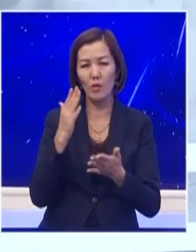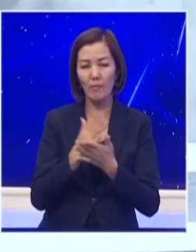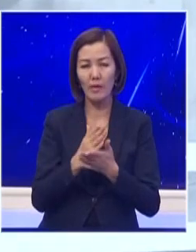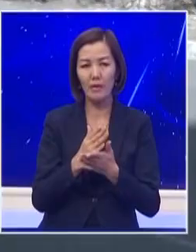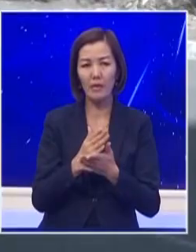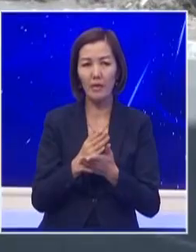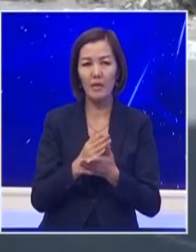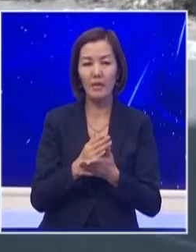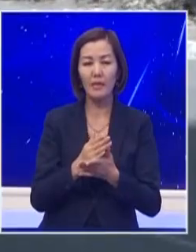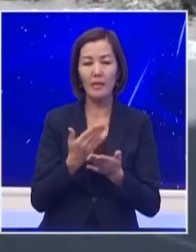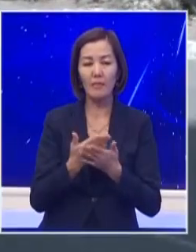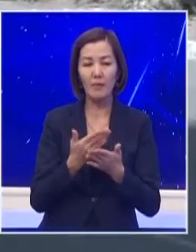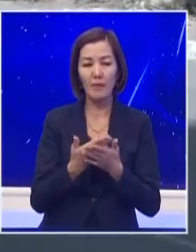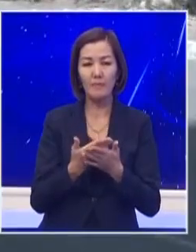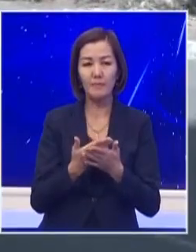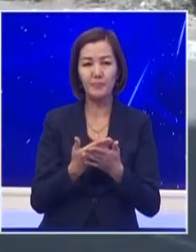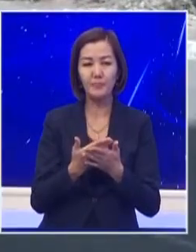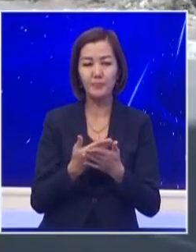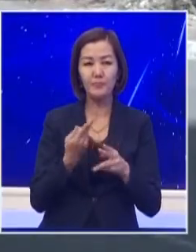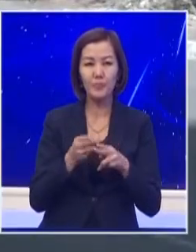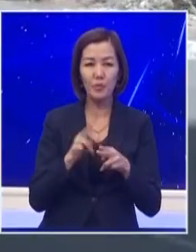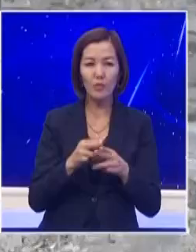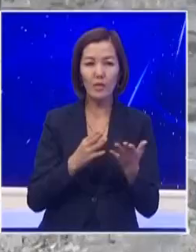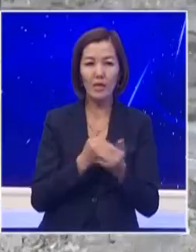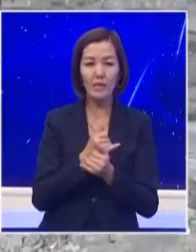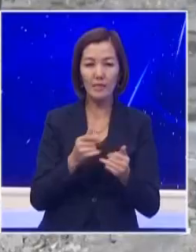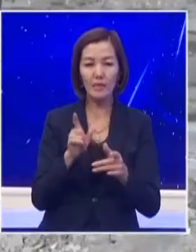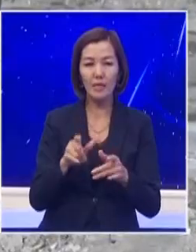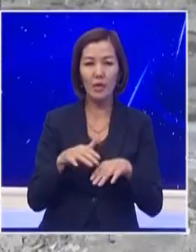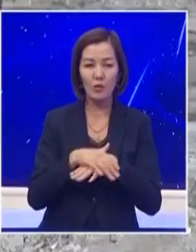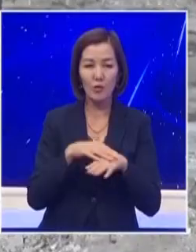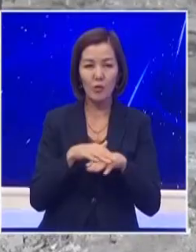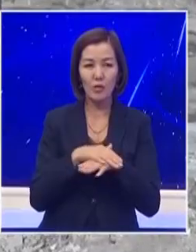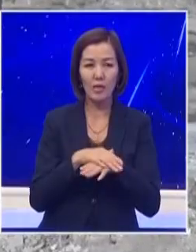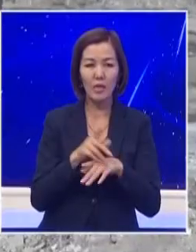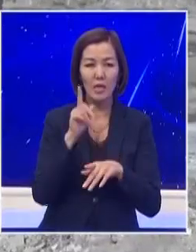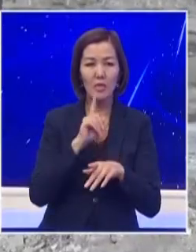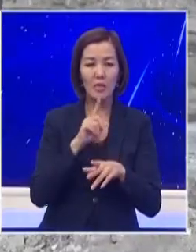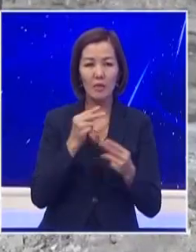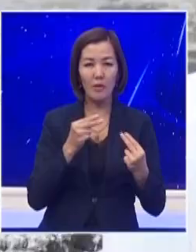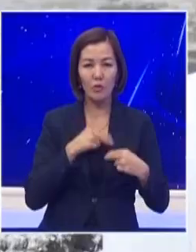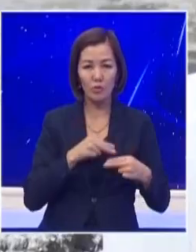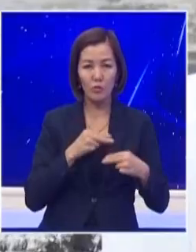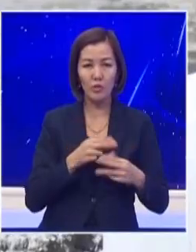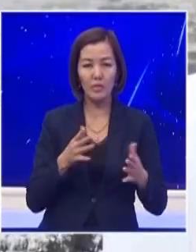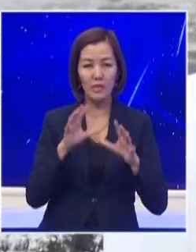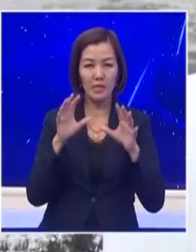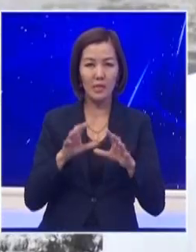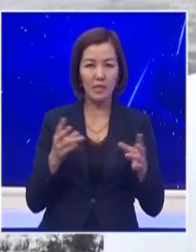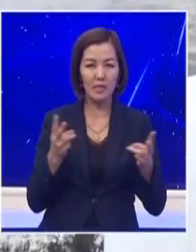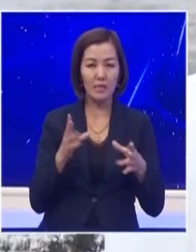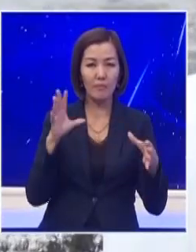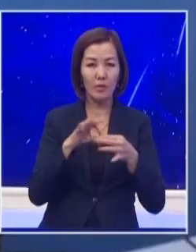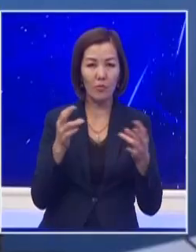оны бірі білсе, бірі білмейді дейді мамандар. Сондықтан қызметкерлер тұрғындарды кез келген жалдамалы жұмыс істесе де, оны заңдастыру